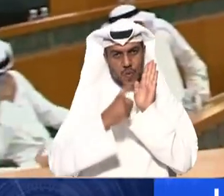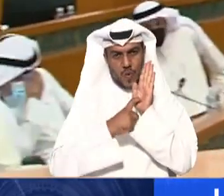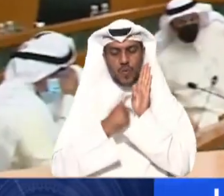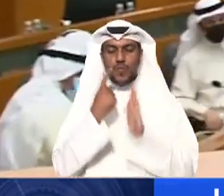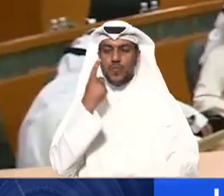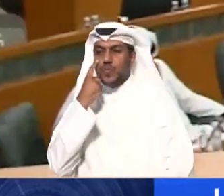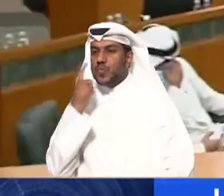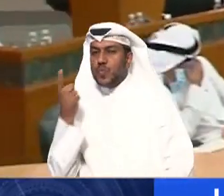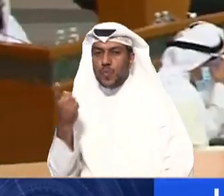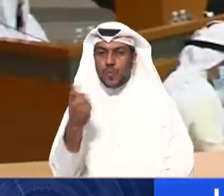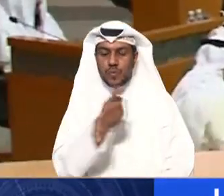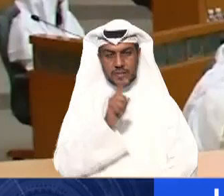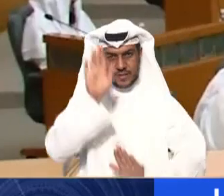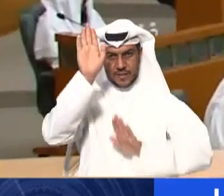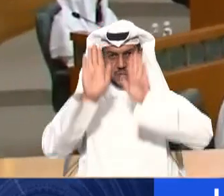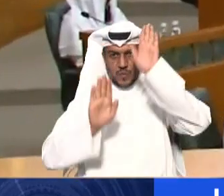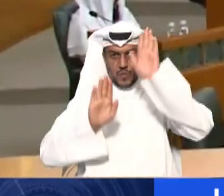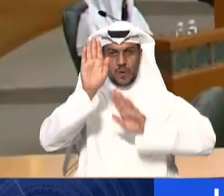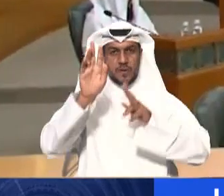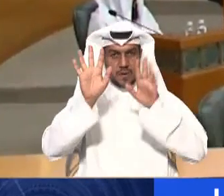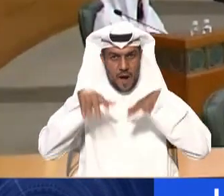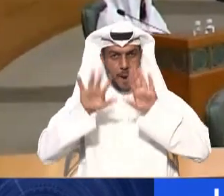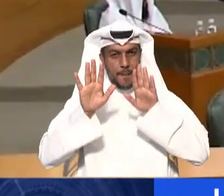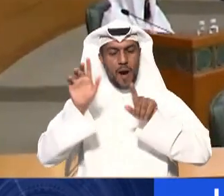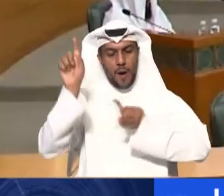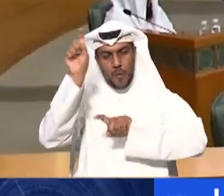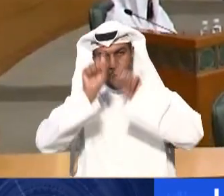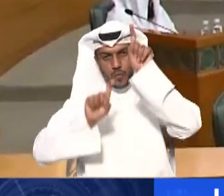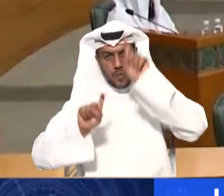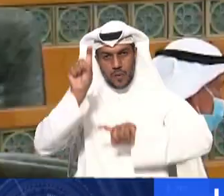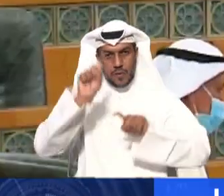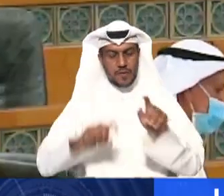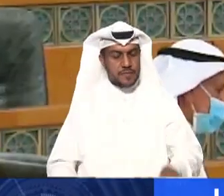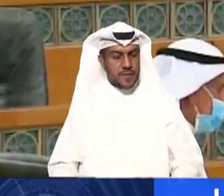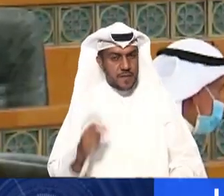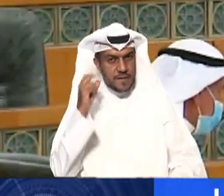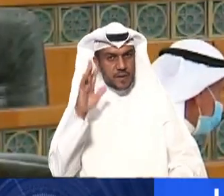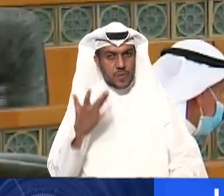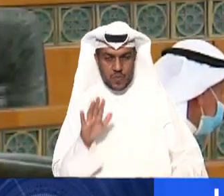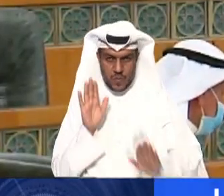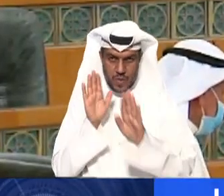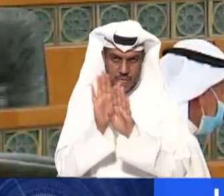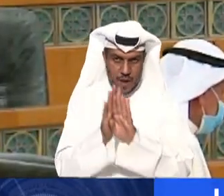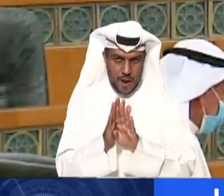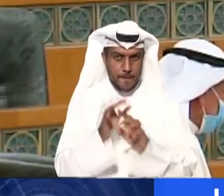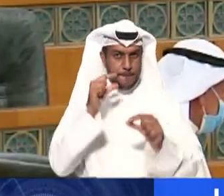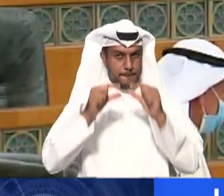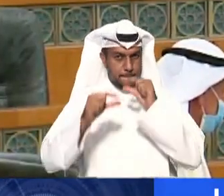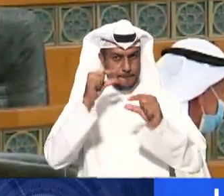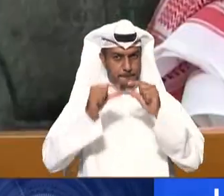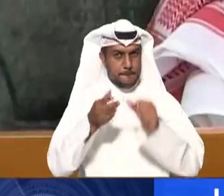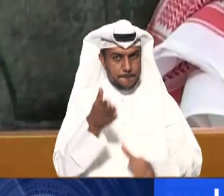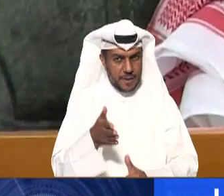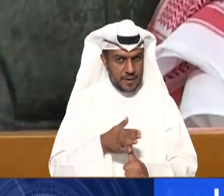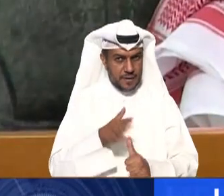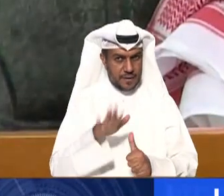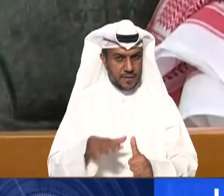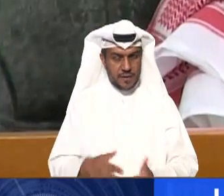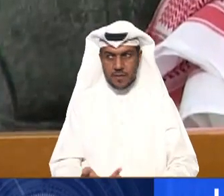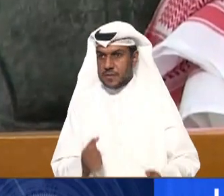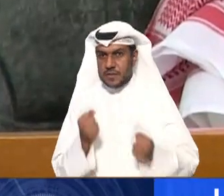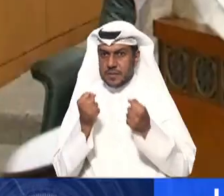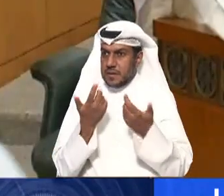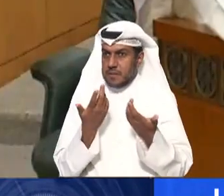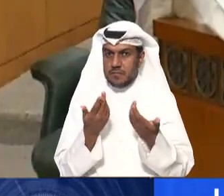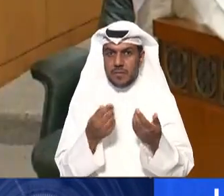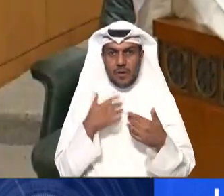موعد مع مناقشة المداولة الثانية لمشروع بقانون بشأن دعم وضمان تمويل البنوك المحلية للعملاء المتضررين